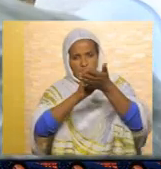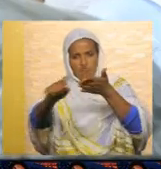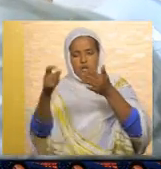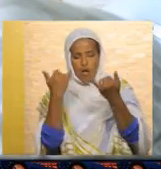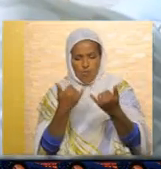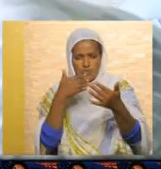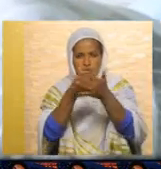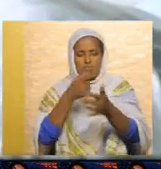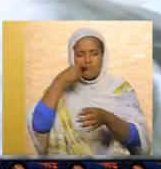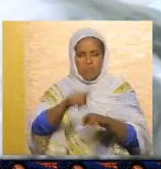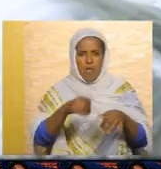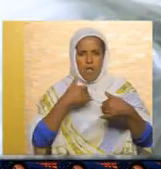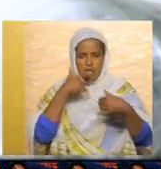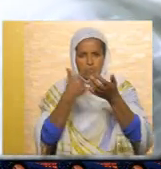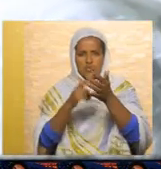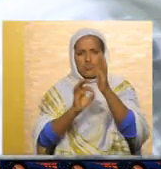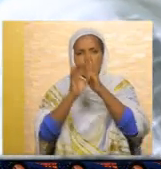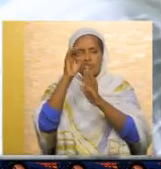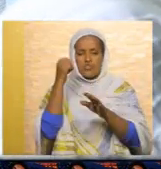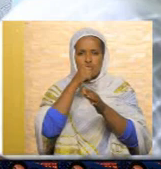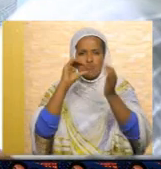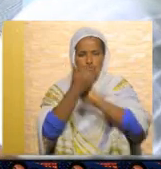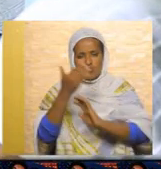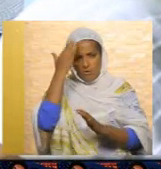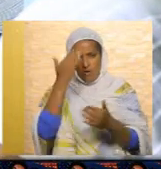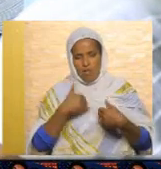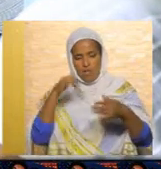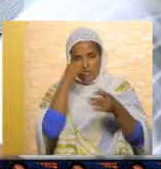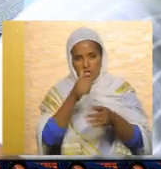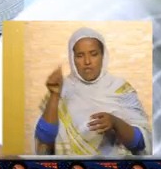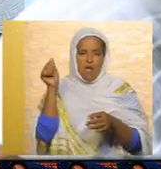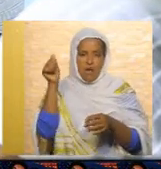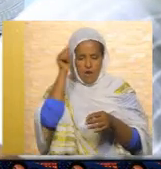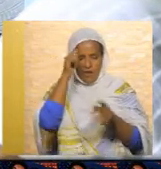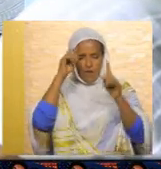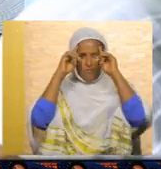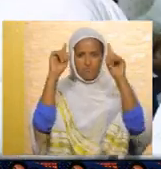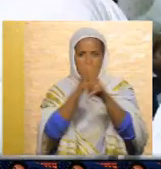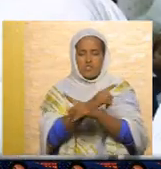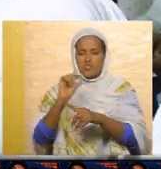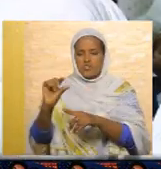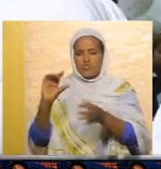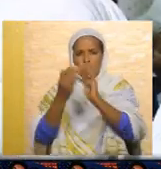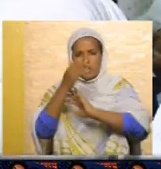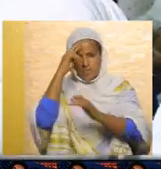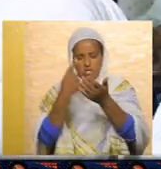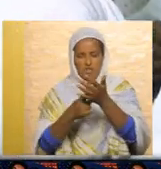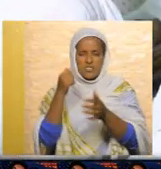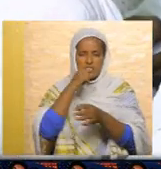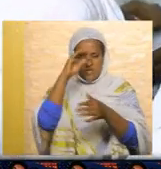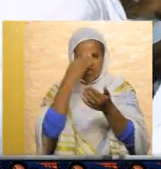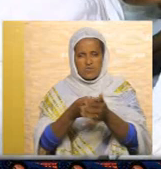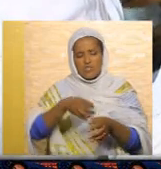ገድላትን ንዋያ ቅድሳትንም አትንካ፣ ምክንያት ንጽህና ይጎላቸዋል ያሉ ብዛት ያላቸው መሆናቸውን ጥናታዊ ጽሑፉ ደርሶባቸዋል። ይሁን